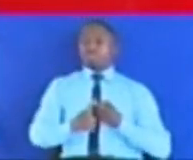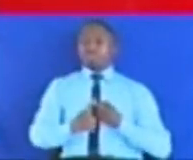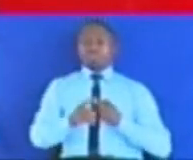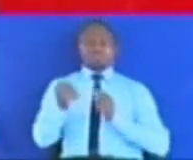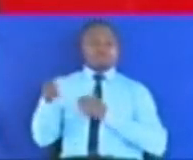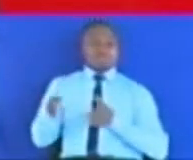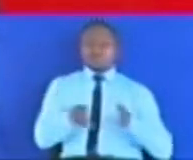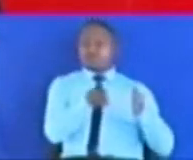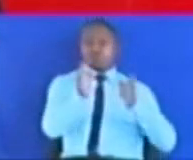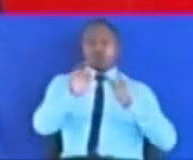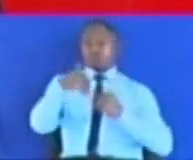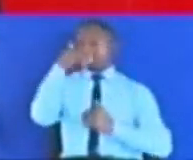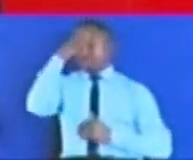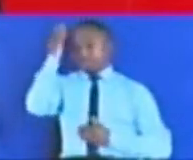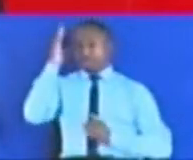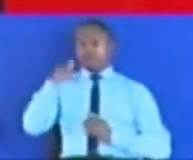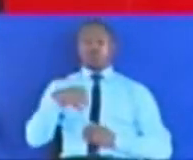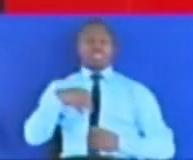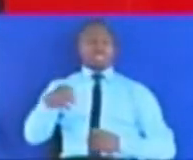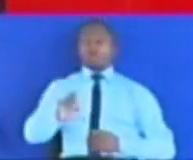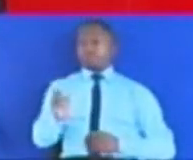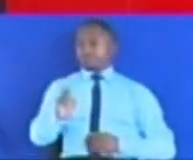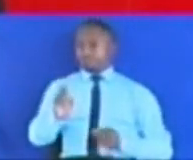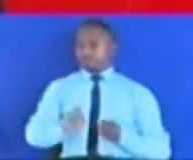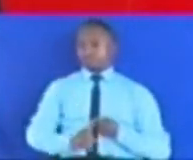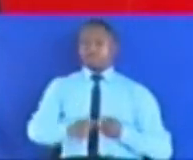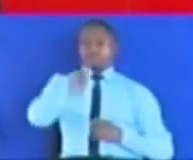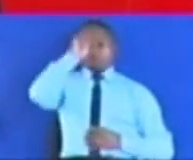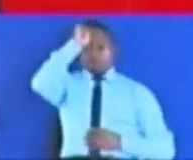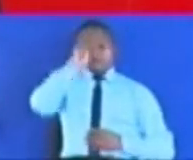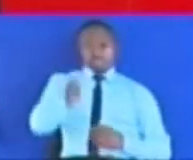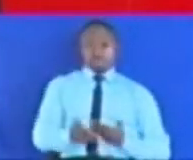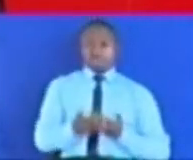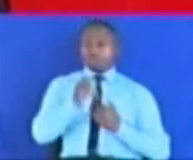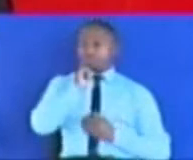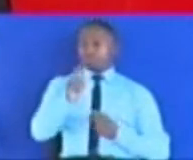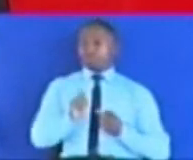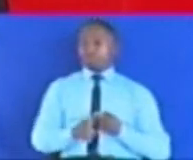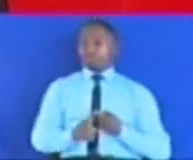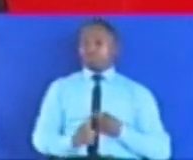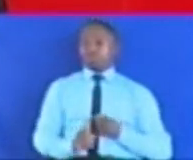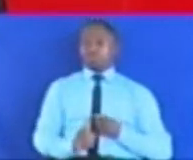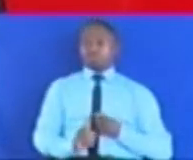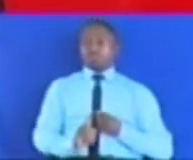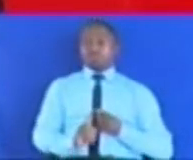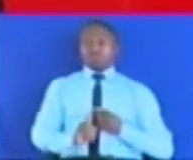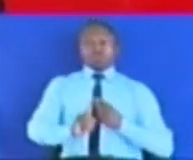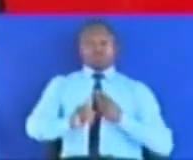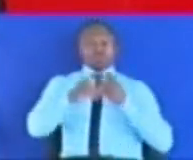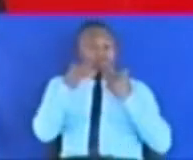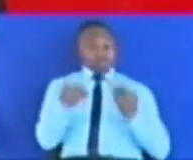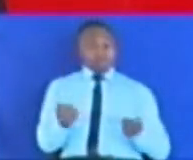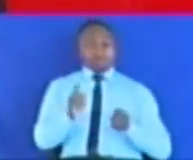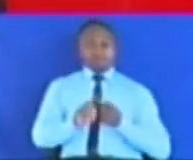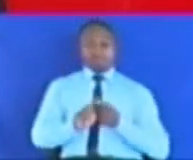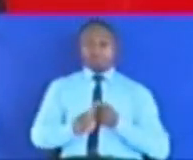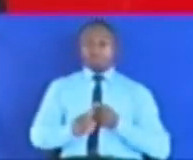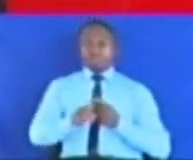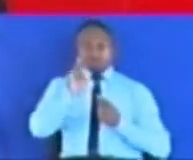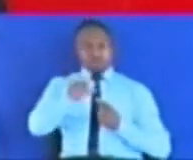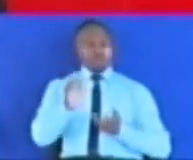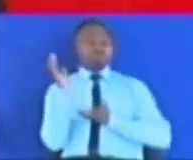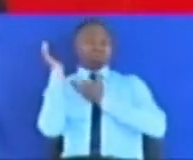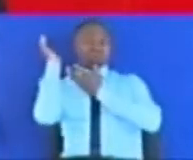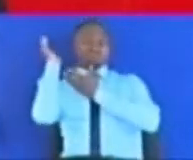system au serikali au wizara. Mheshimiwa Naibu Speaker, unakuta sasa tunajikuta tunakuwa tuna